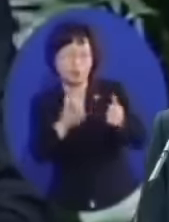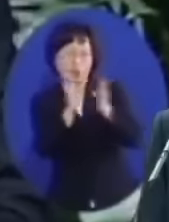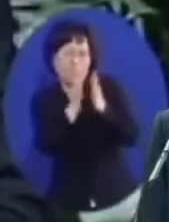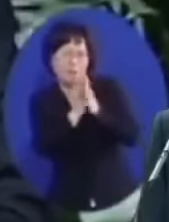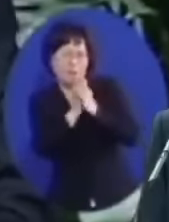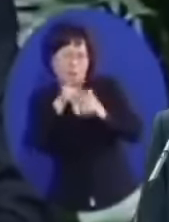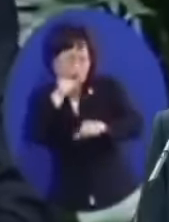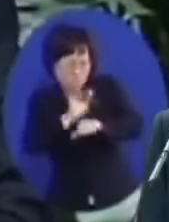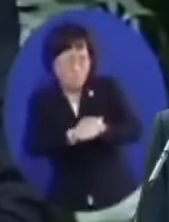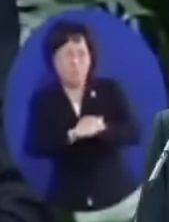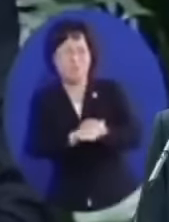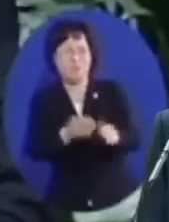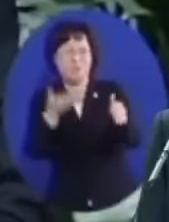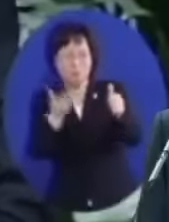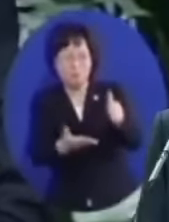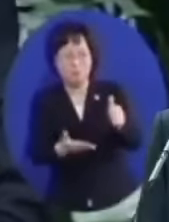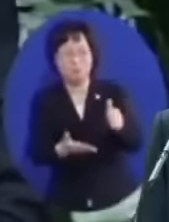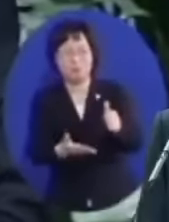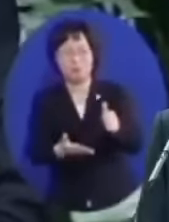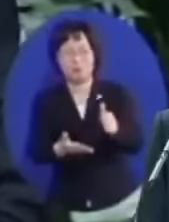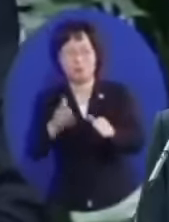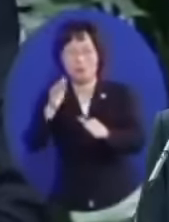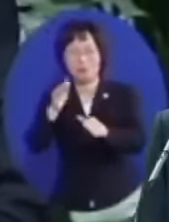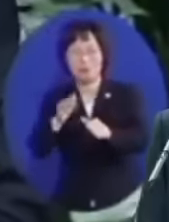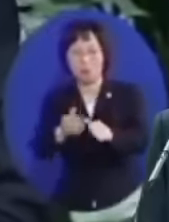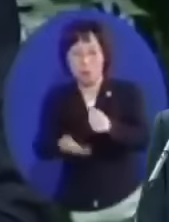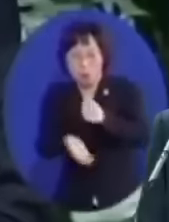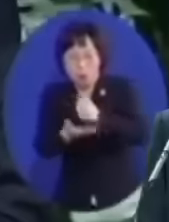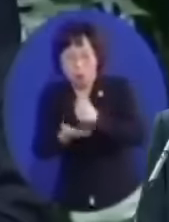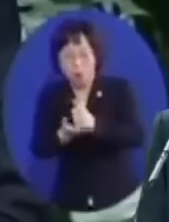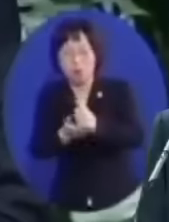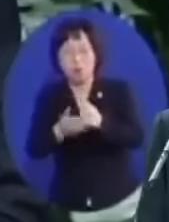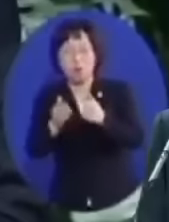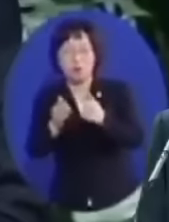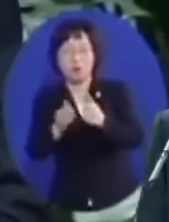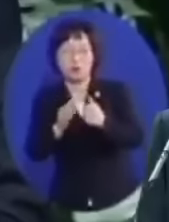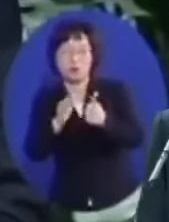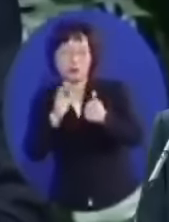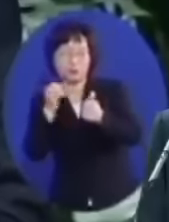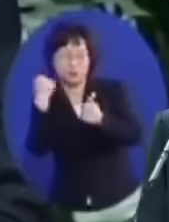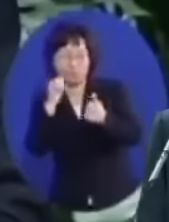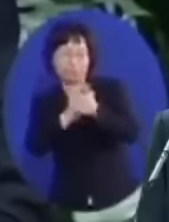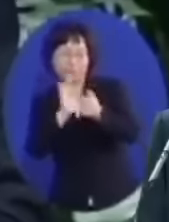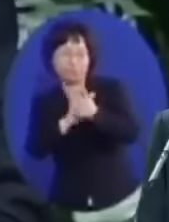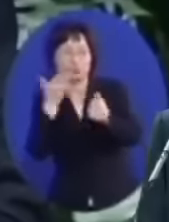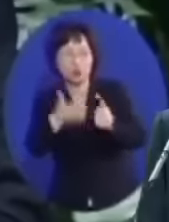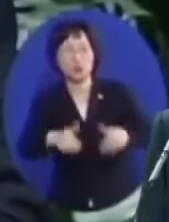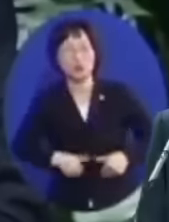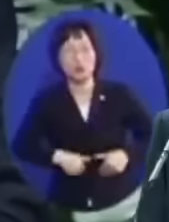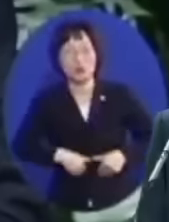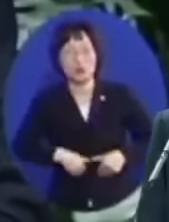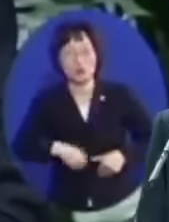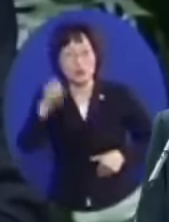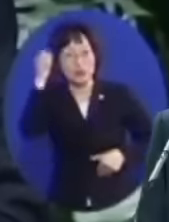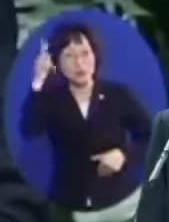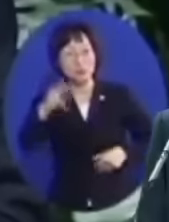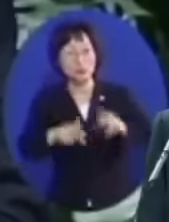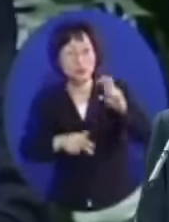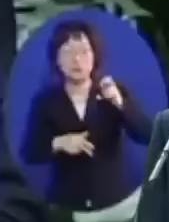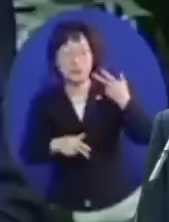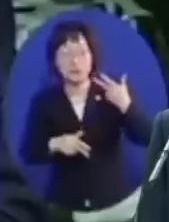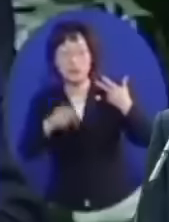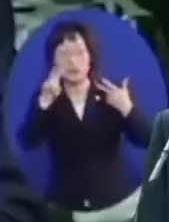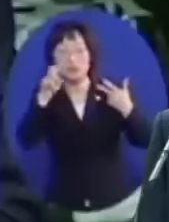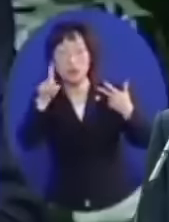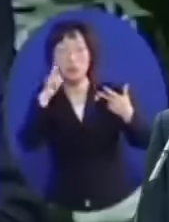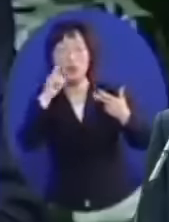치고 잘하는 것은 칭찬하고 격려해 줘야 되는 것입니다. 잠언서 27장 22절에 도가니로